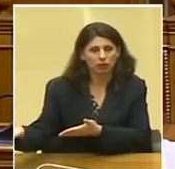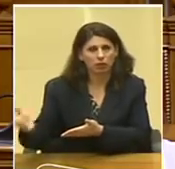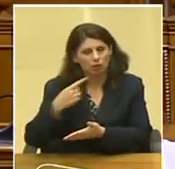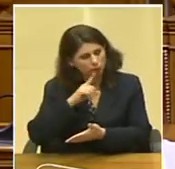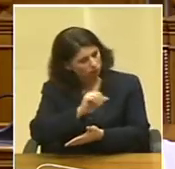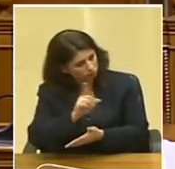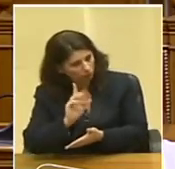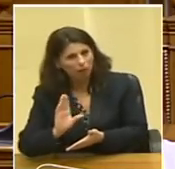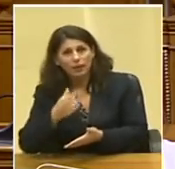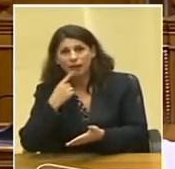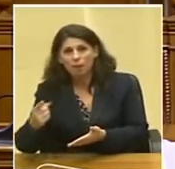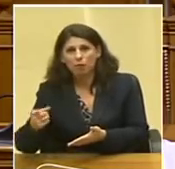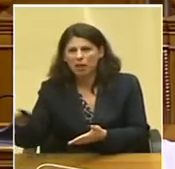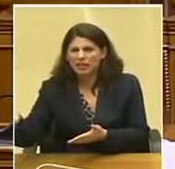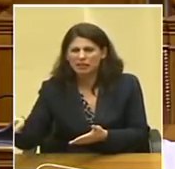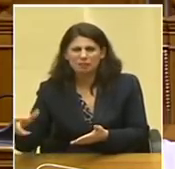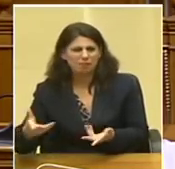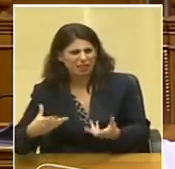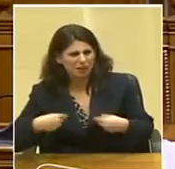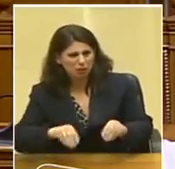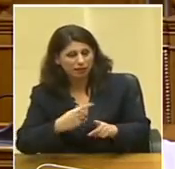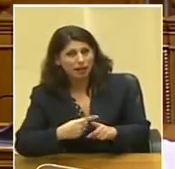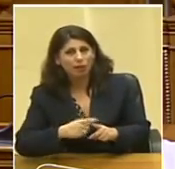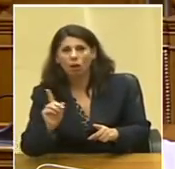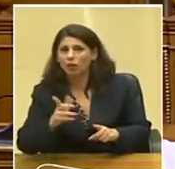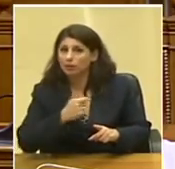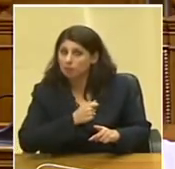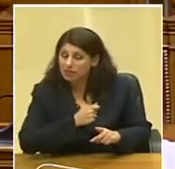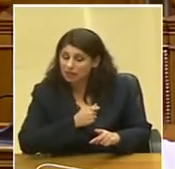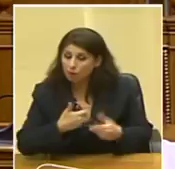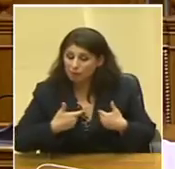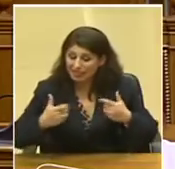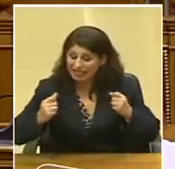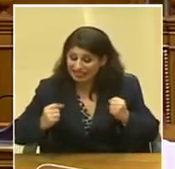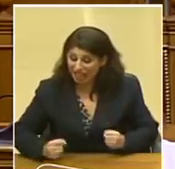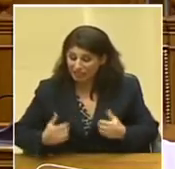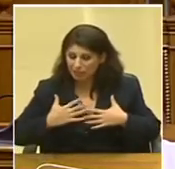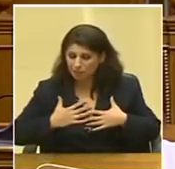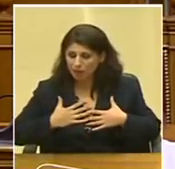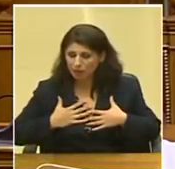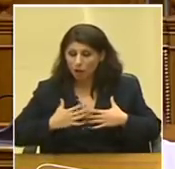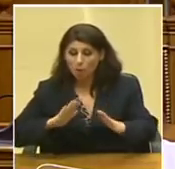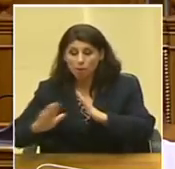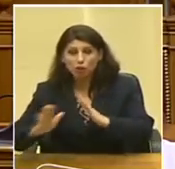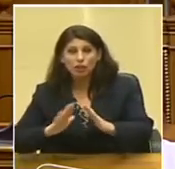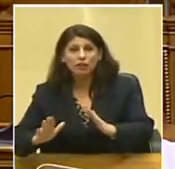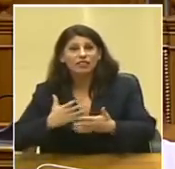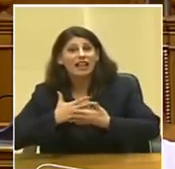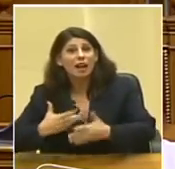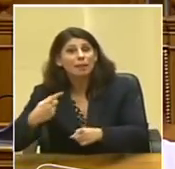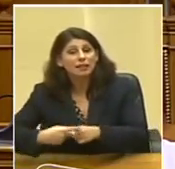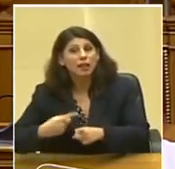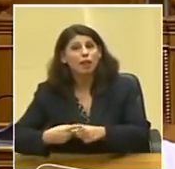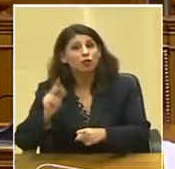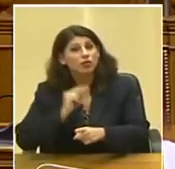τους πούμε ότι είναι μειοδότες, γιατί εμείς θεωρούμε ότι η δική μας τάση προστατεύει το πατριωτικό συμφέρον και το πατριωτικό καθήκον.